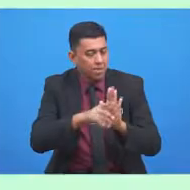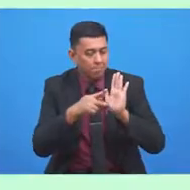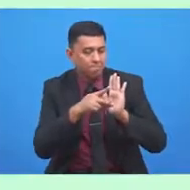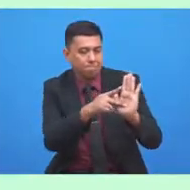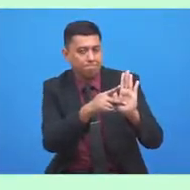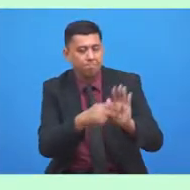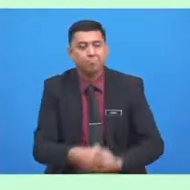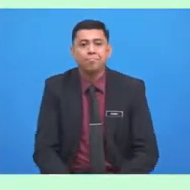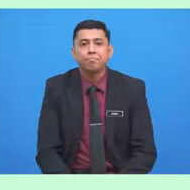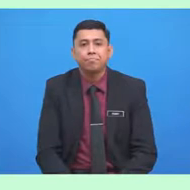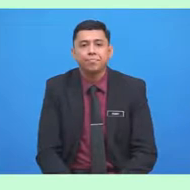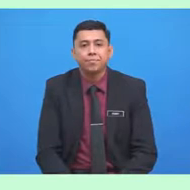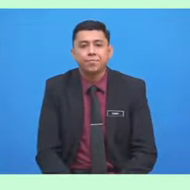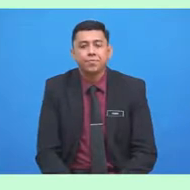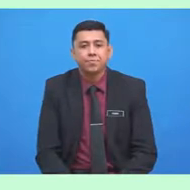dipaparkan.